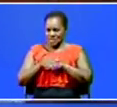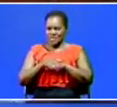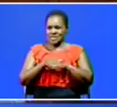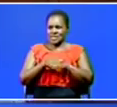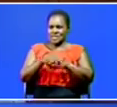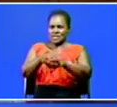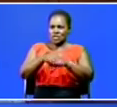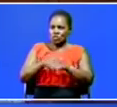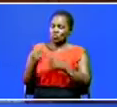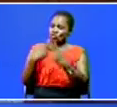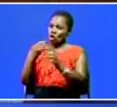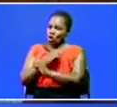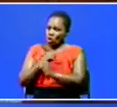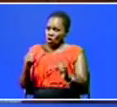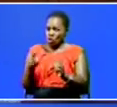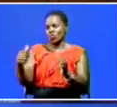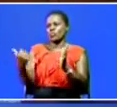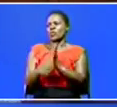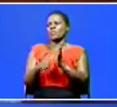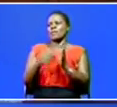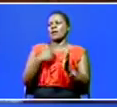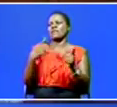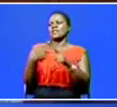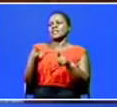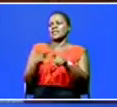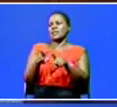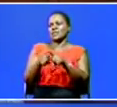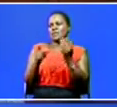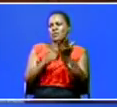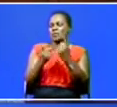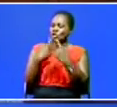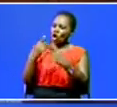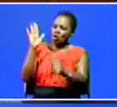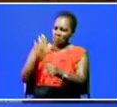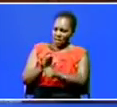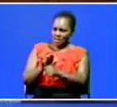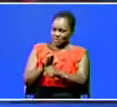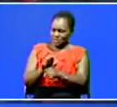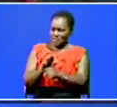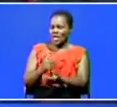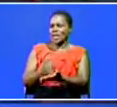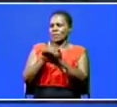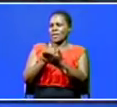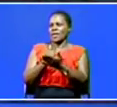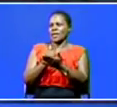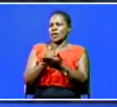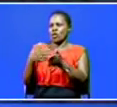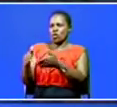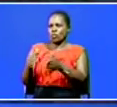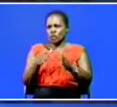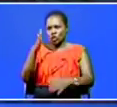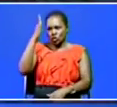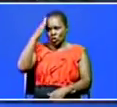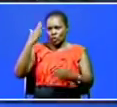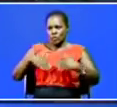bila kukizungumza kitakutatiza, na Kiswahili pia kukizungumza kitakutatiza. Tena tumepata nafasi ya kugundua